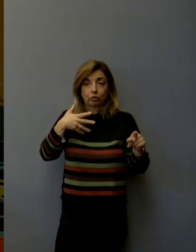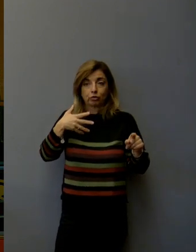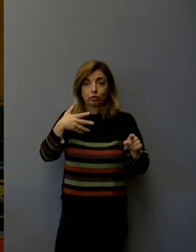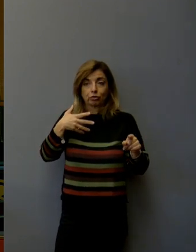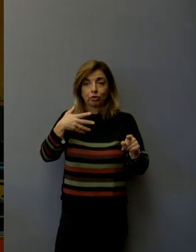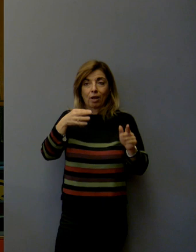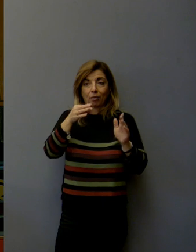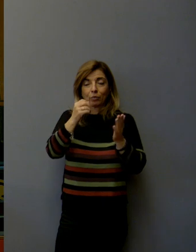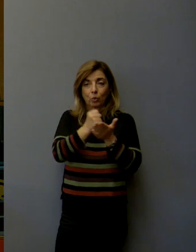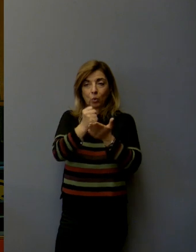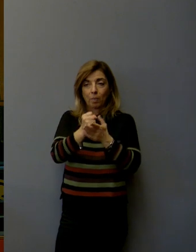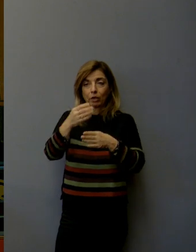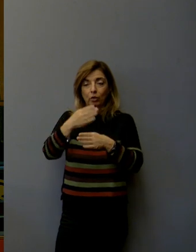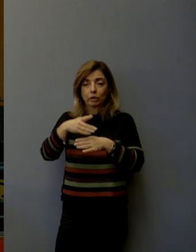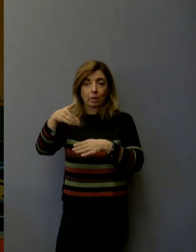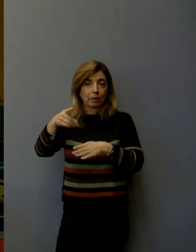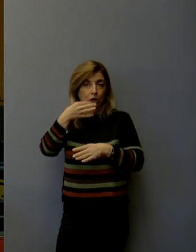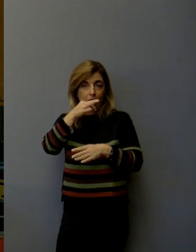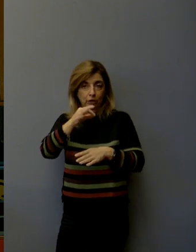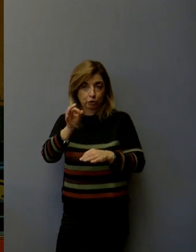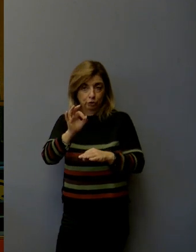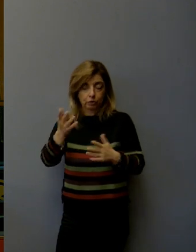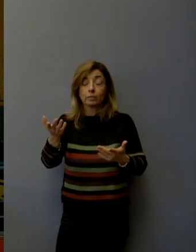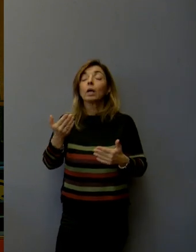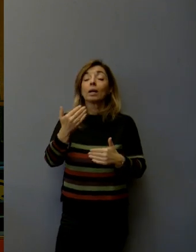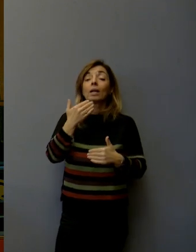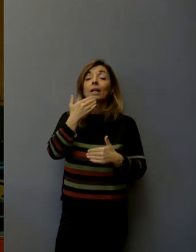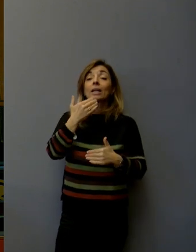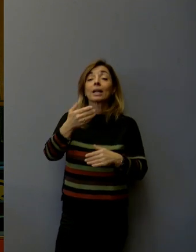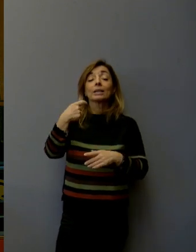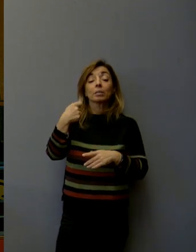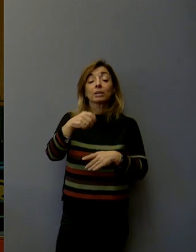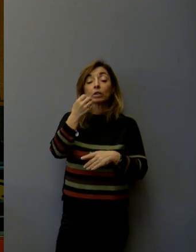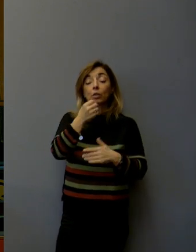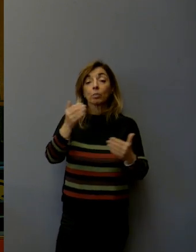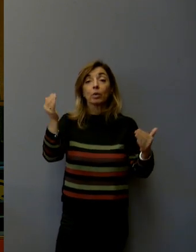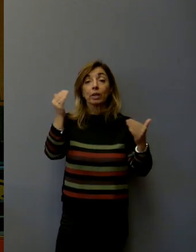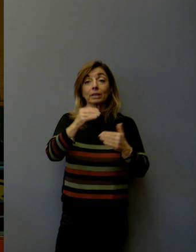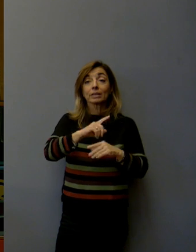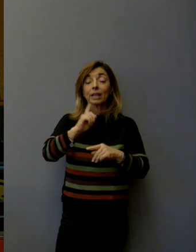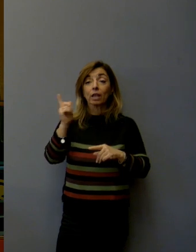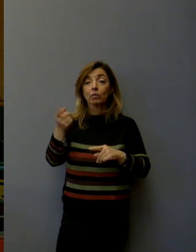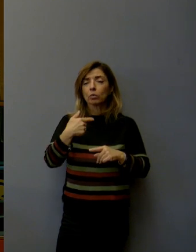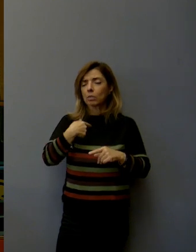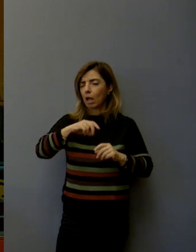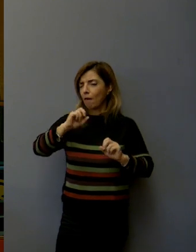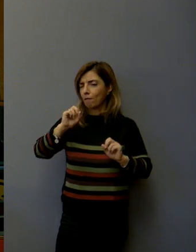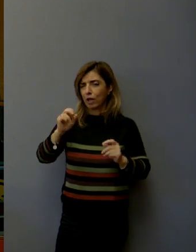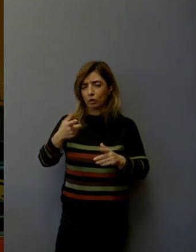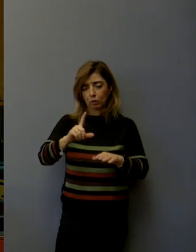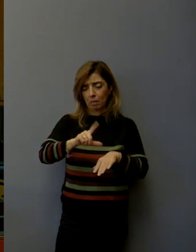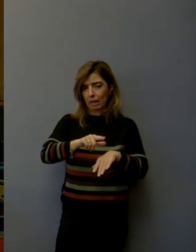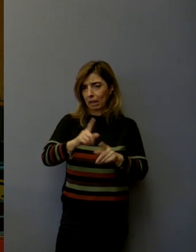deve illustrare logico prego grazie presidente Buonasera a tutti sarò telegrafico dato il tempo allora